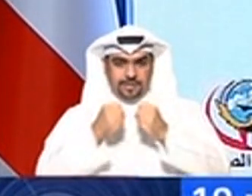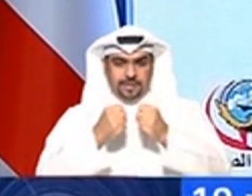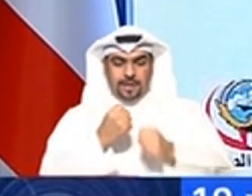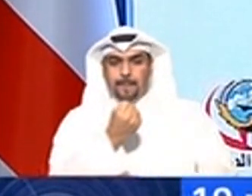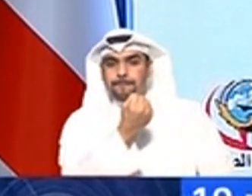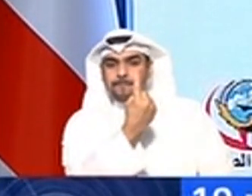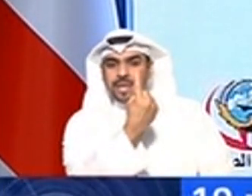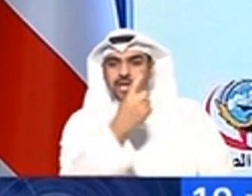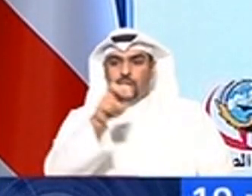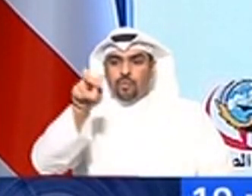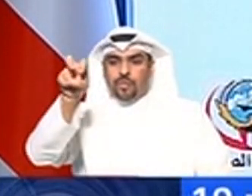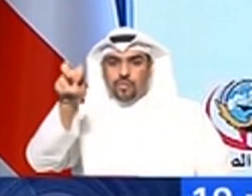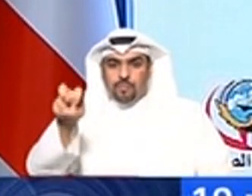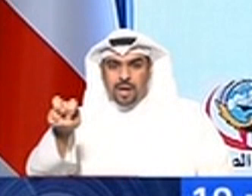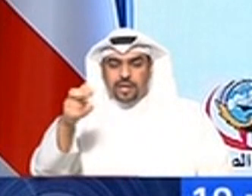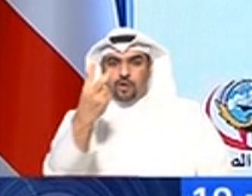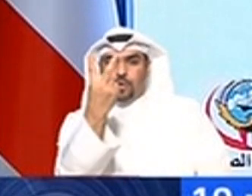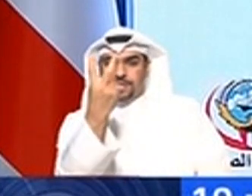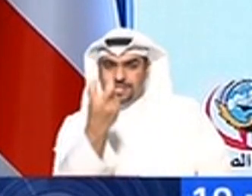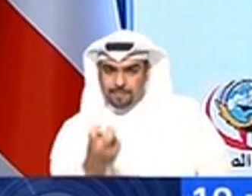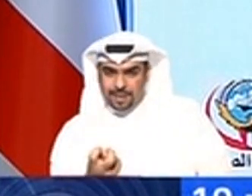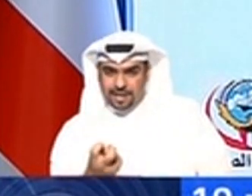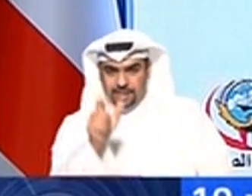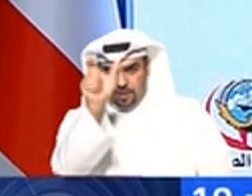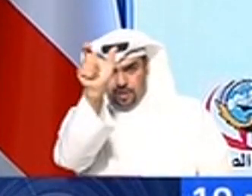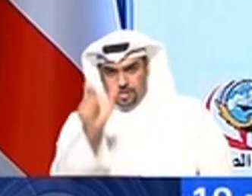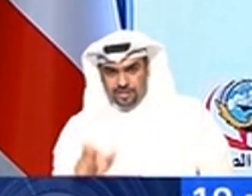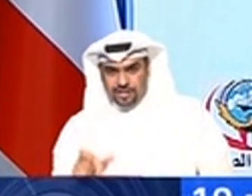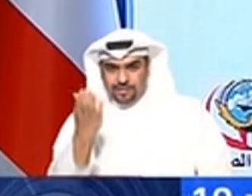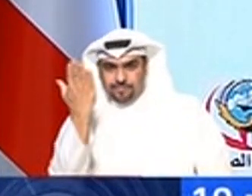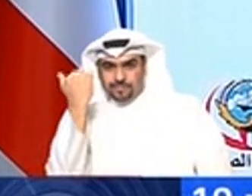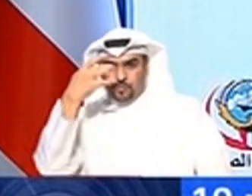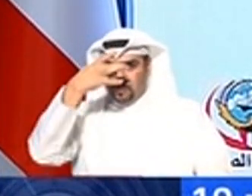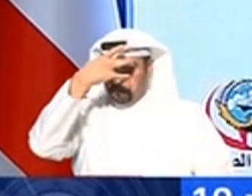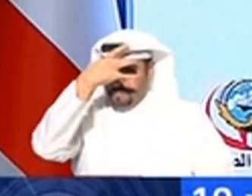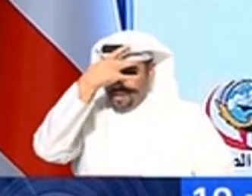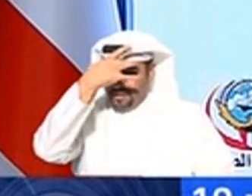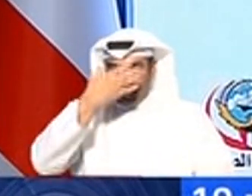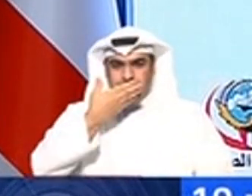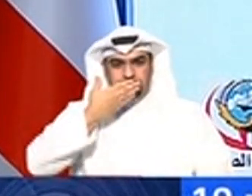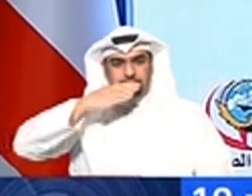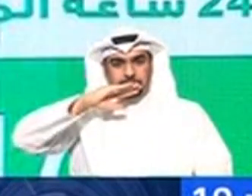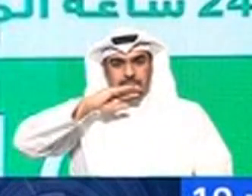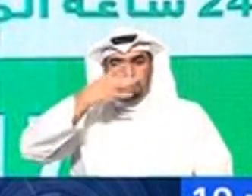178 حالة تماثلت للشفاء من الذين أصيبوا بمرض